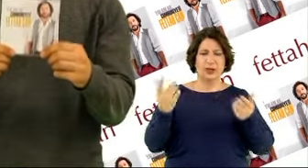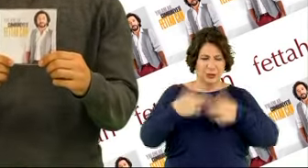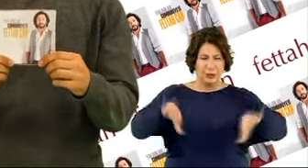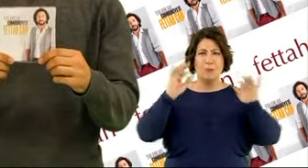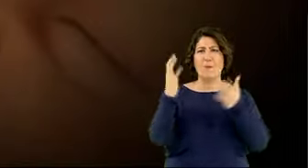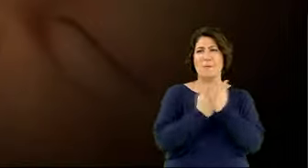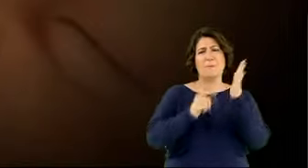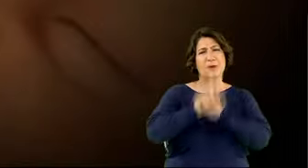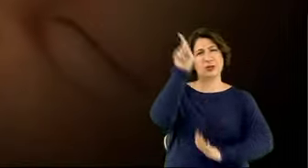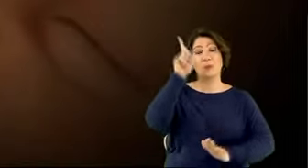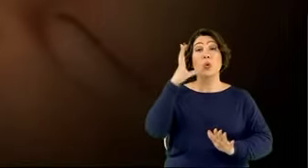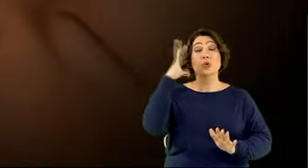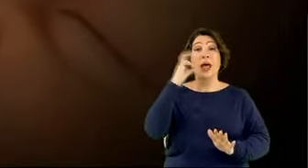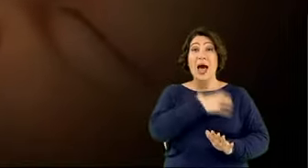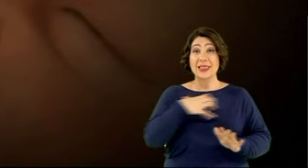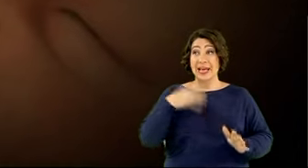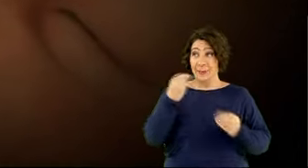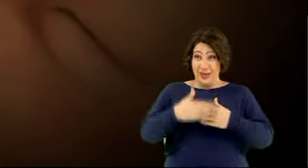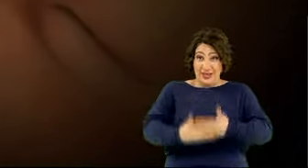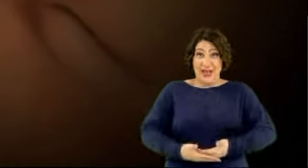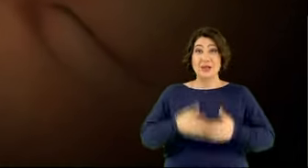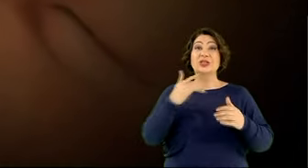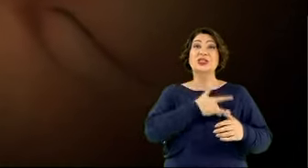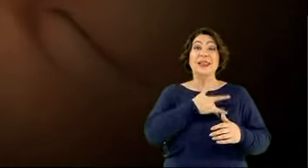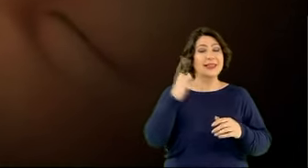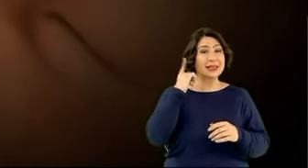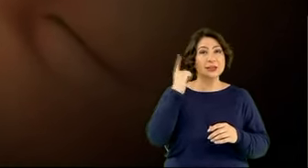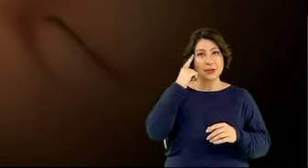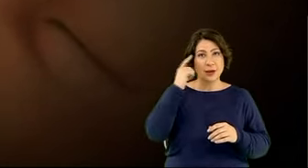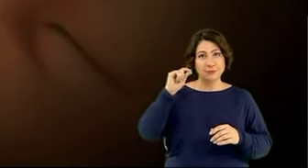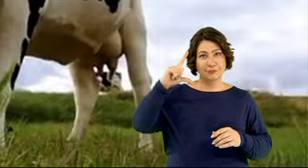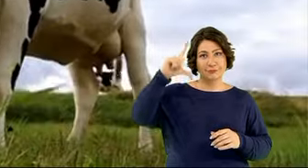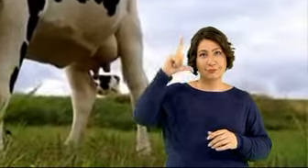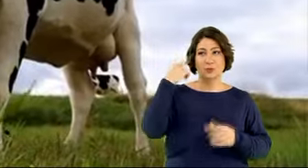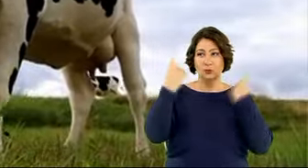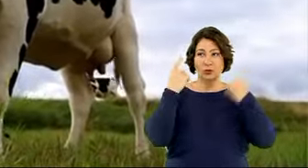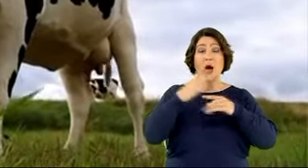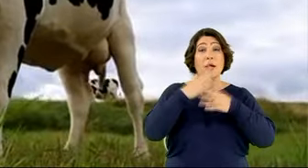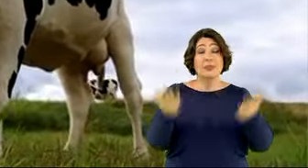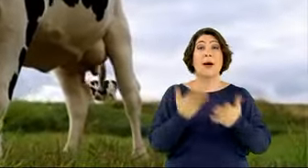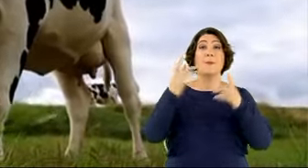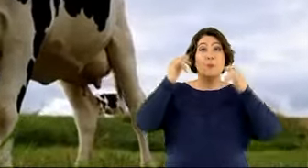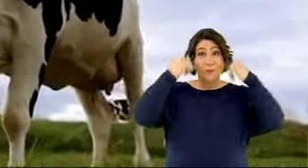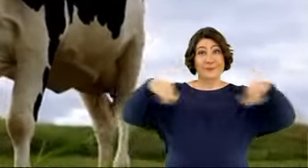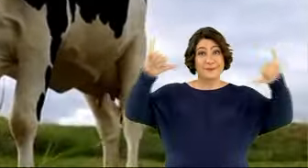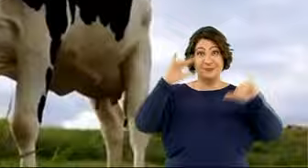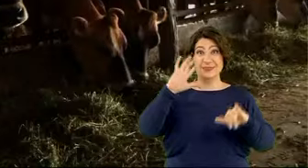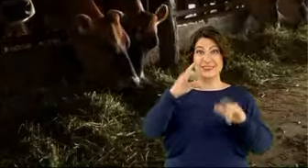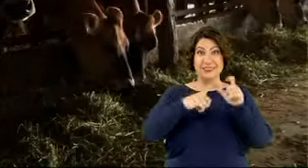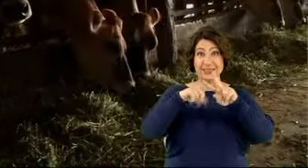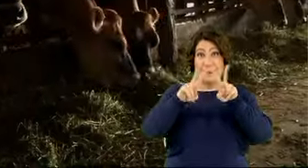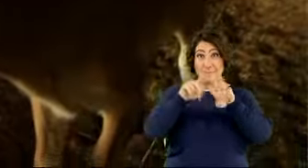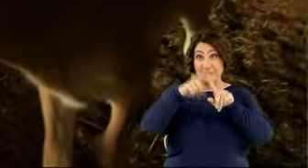ulaştım. Uzmanlar anne karnındaki bebeğe Fettahcan dinletmenin zekayı geliştirdiği kanısında. Hatta büyükbaş hayvan yetiştiricisi Samet